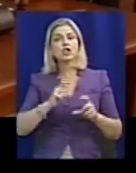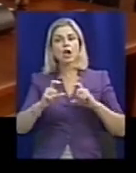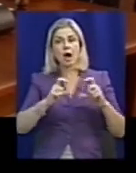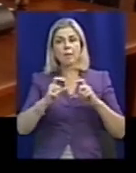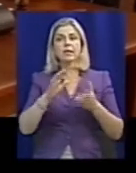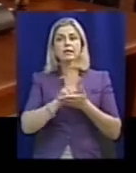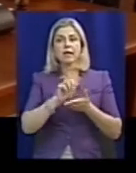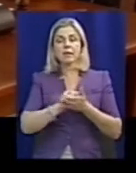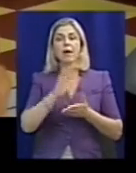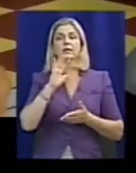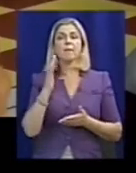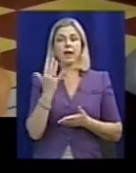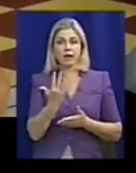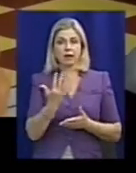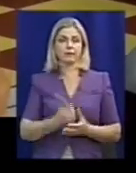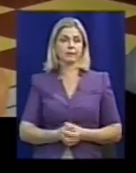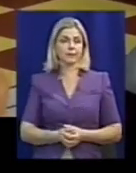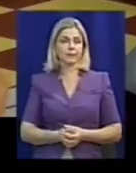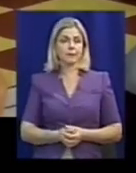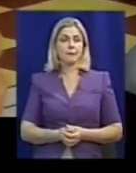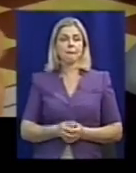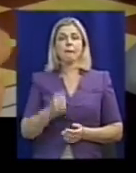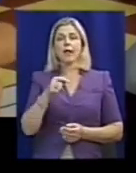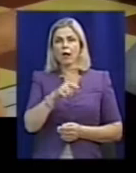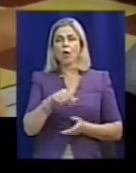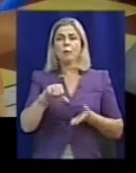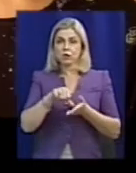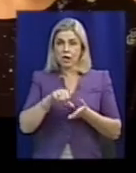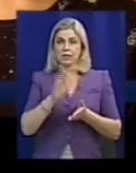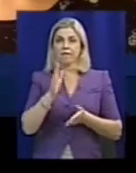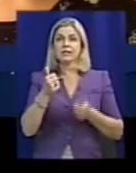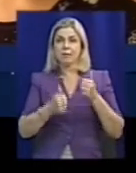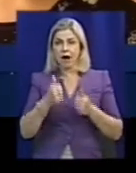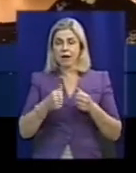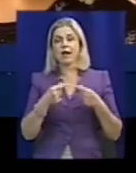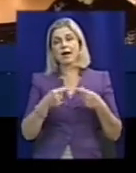5 років. Має 1-й розряд. Участь у фестивалі бере з кількох причин.